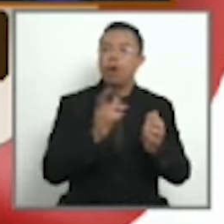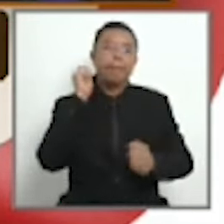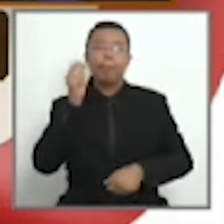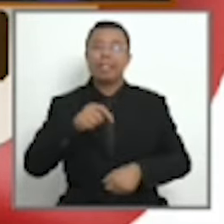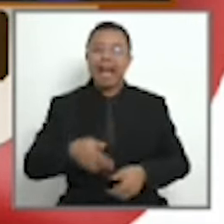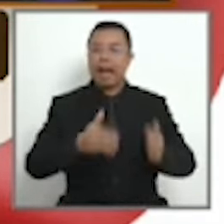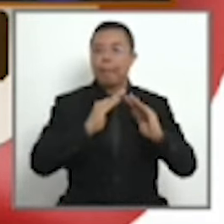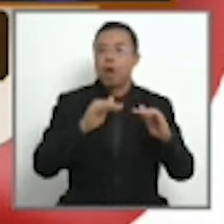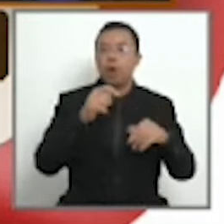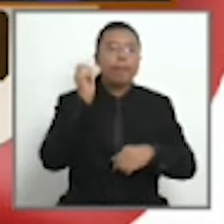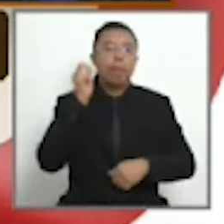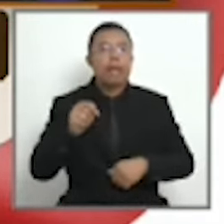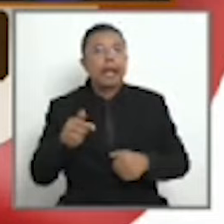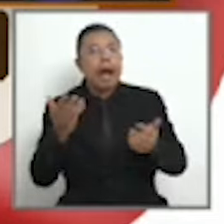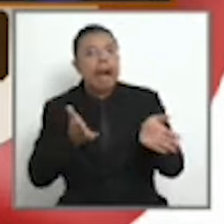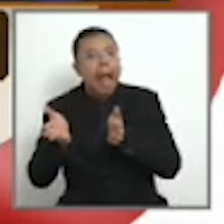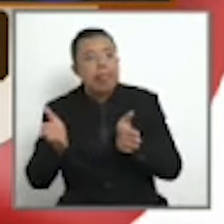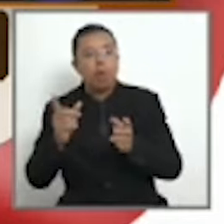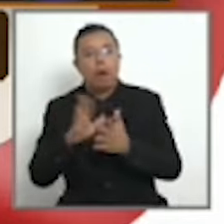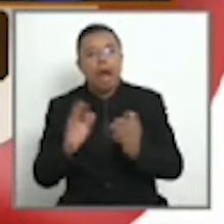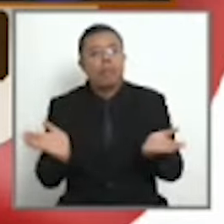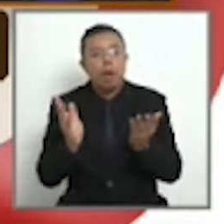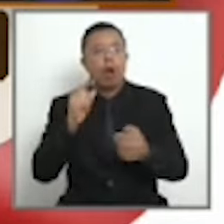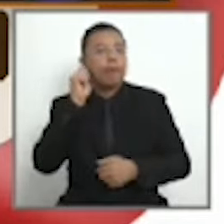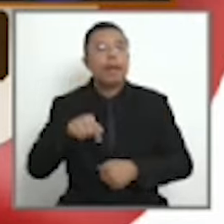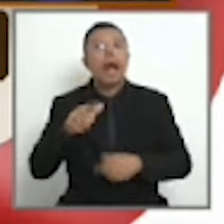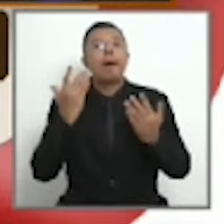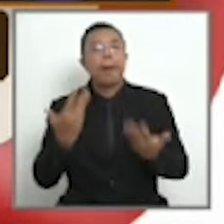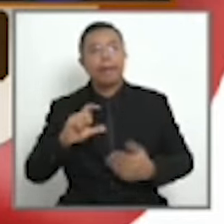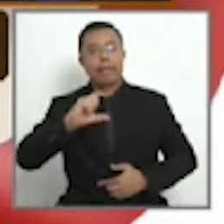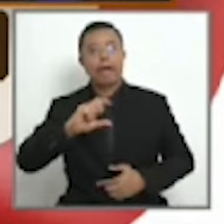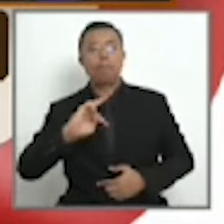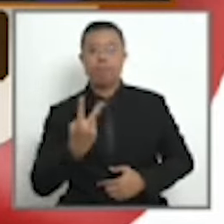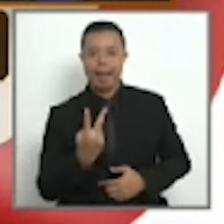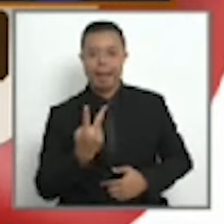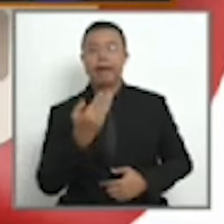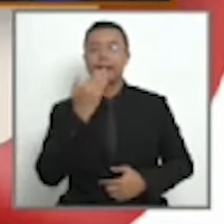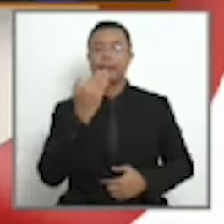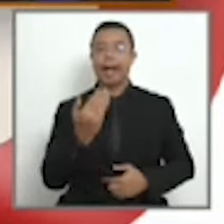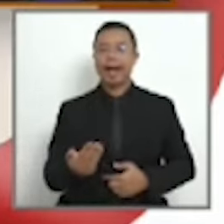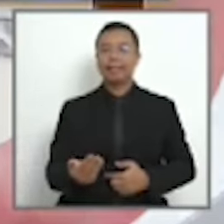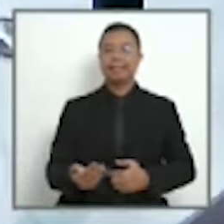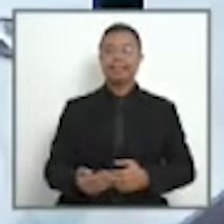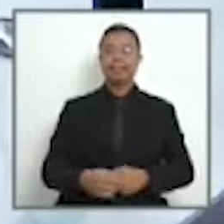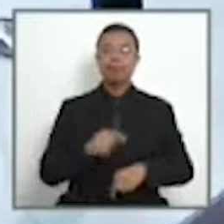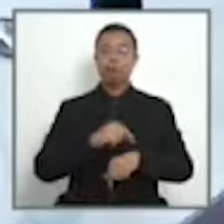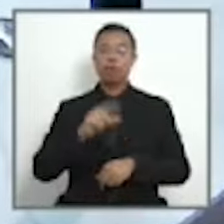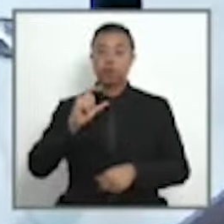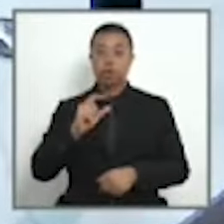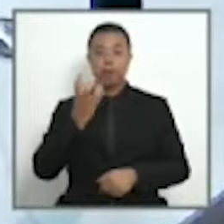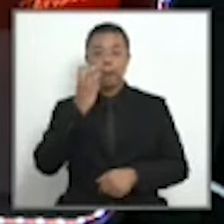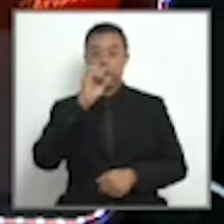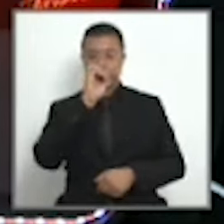sekarang dan bagaimana mengubahnya Terima kasih pak ya cukup waktunya silakan dijawab pak Prabowo